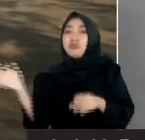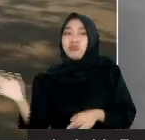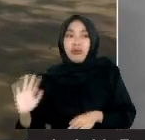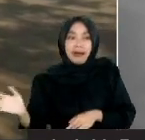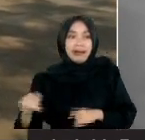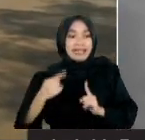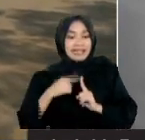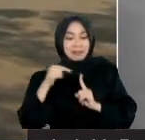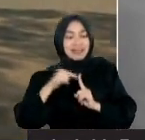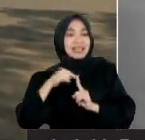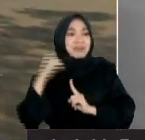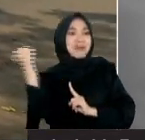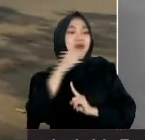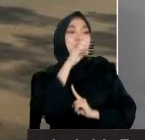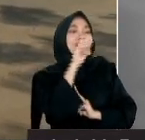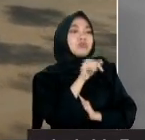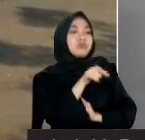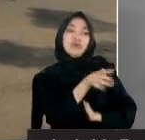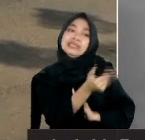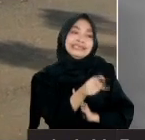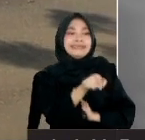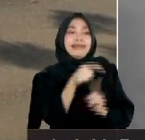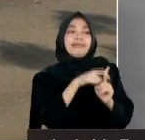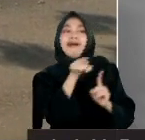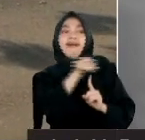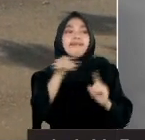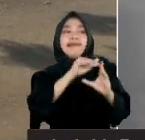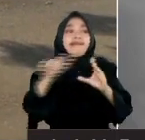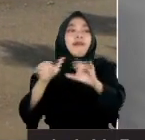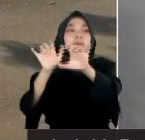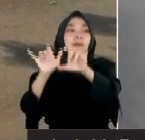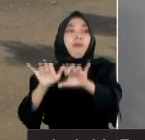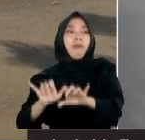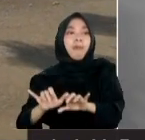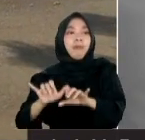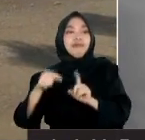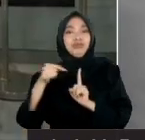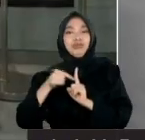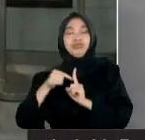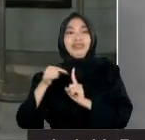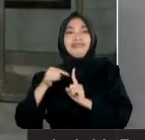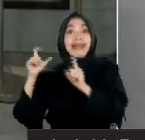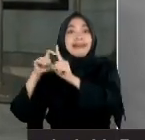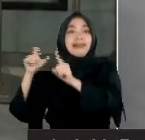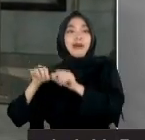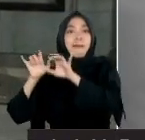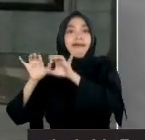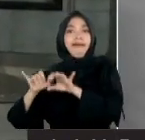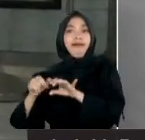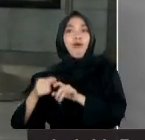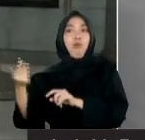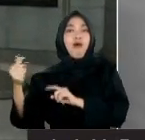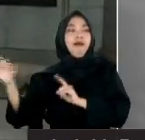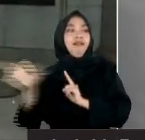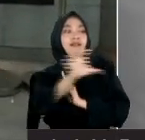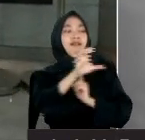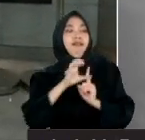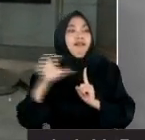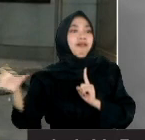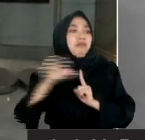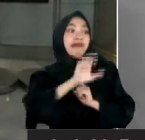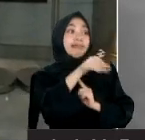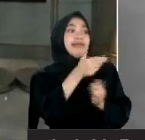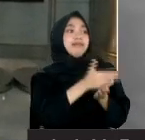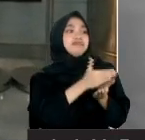masalah penipuan bisnis online yang menggunakan sarana pinjaman online sebagai modal dengan janji